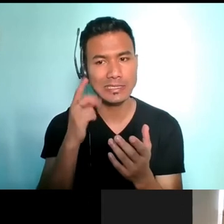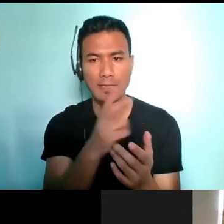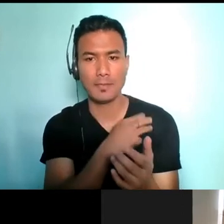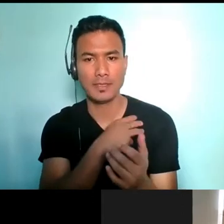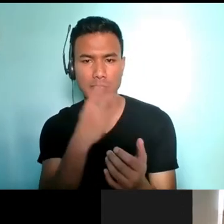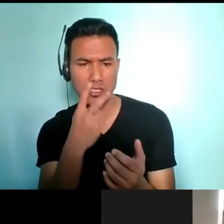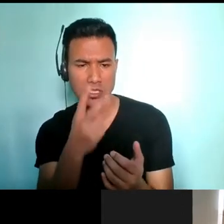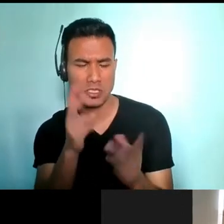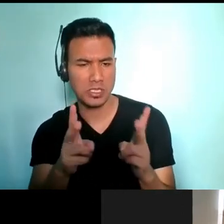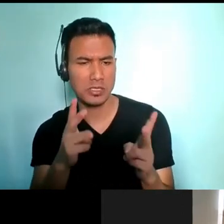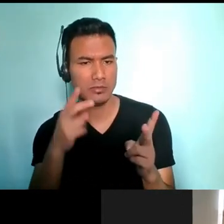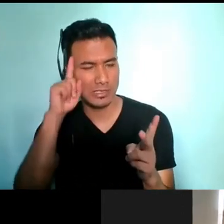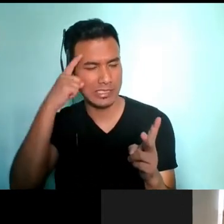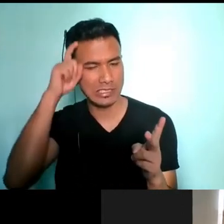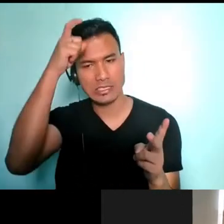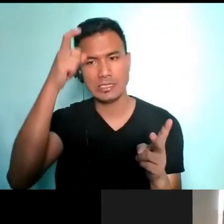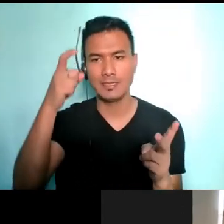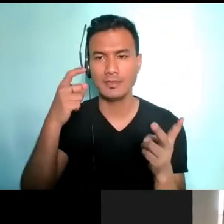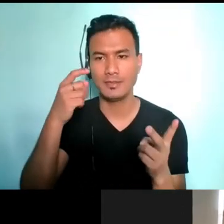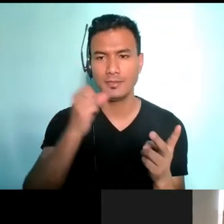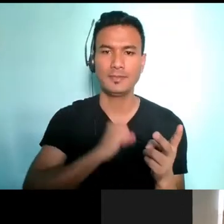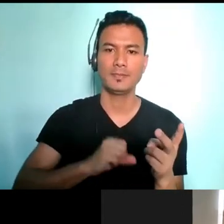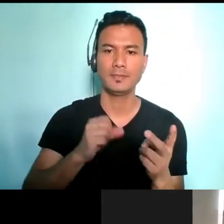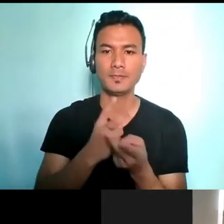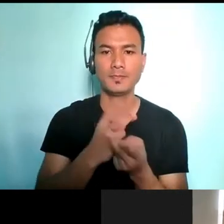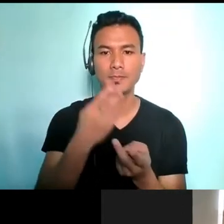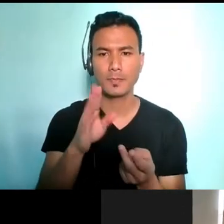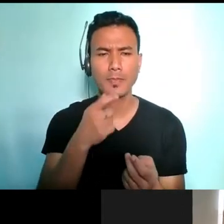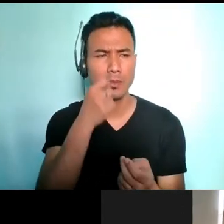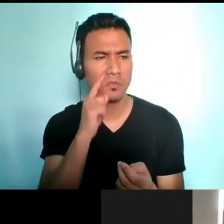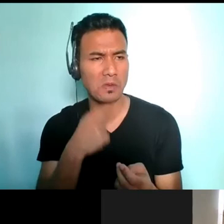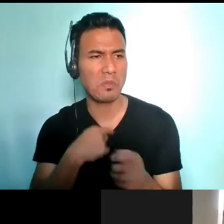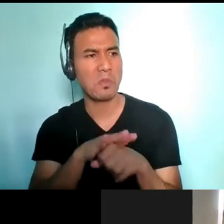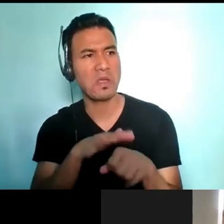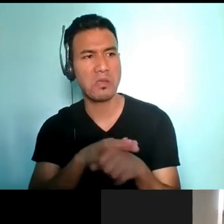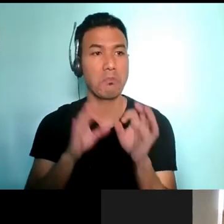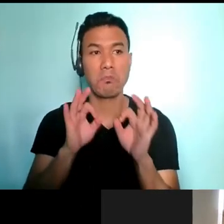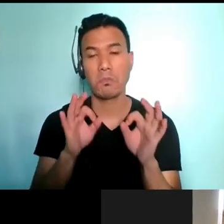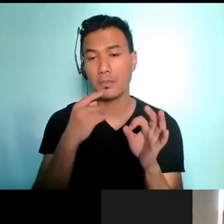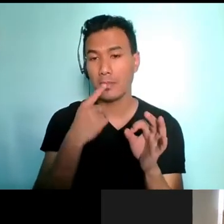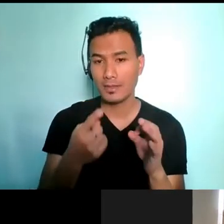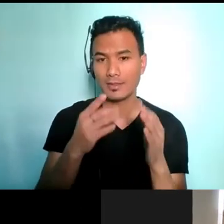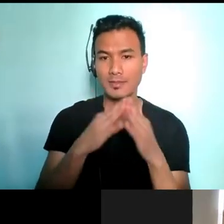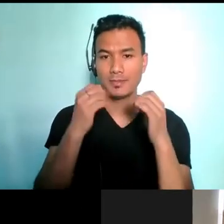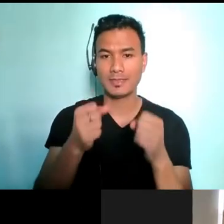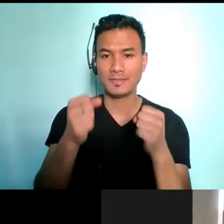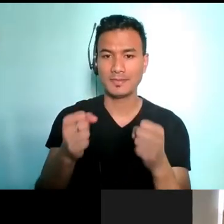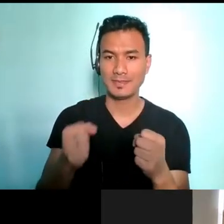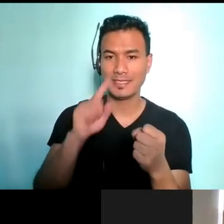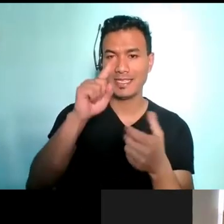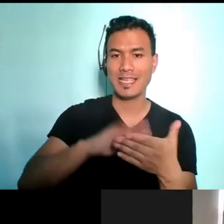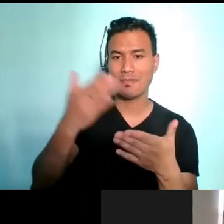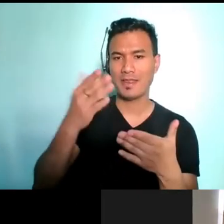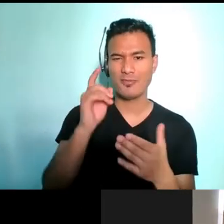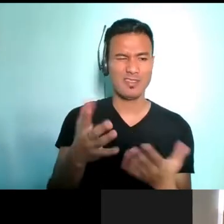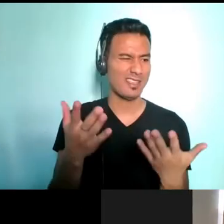देख्दा देख्दा देख्दा त्यो इरिटेटिङवाला बानी हुन्छ के मेरो बुवाले त मलाई कस्तो माया गर्नुहुन्छ भनेको बस्दा बस्दा बस्दा एक महिनामा त